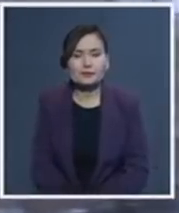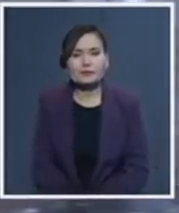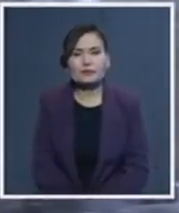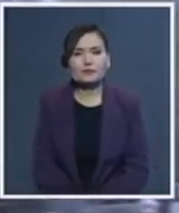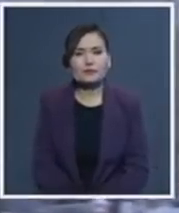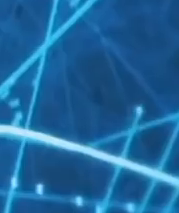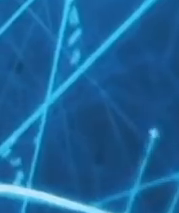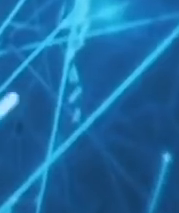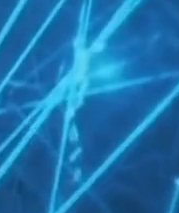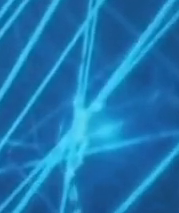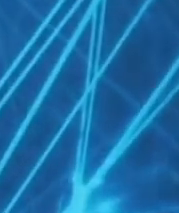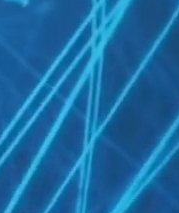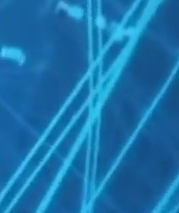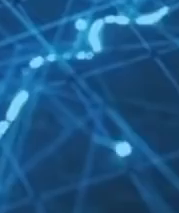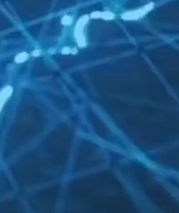Семей.